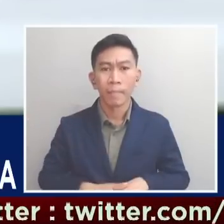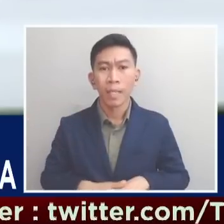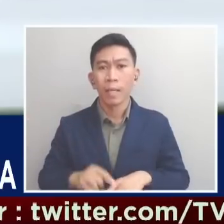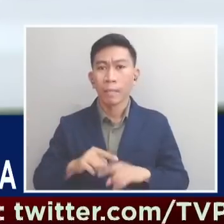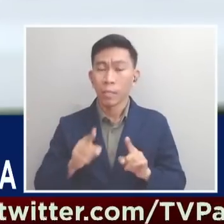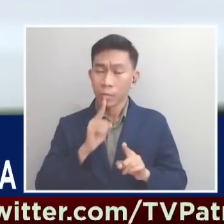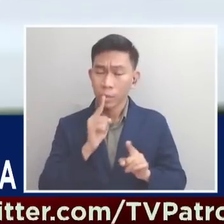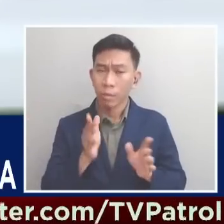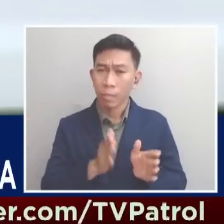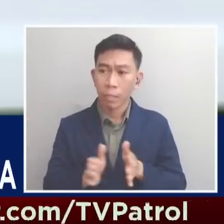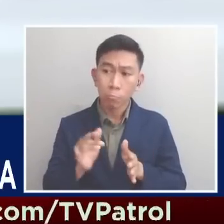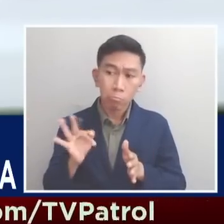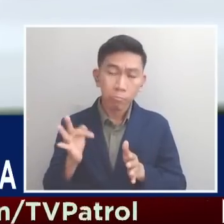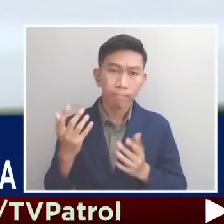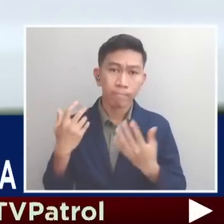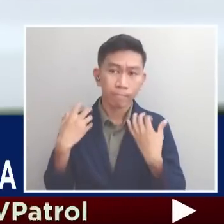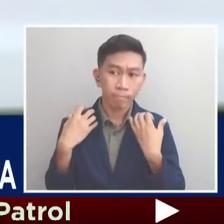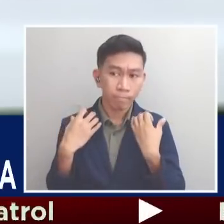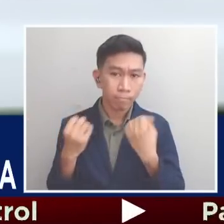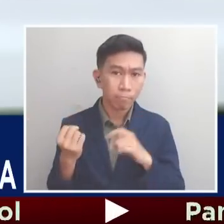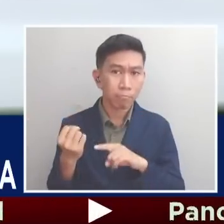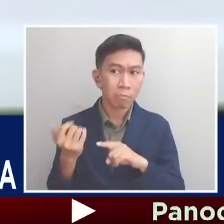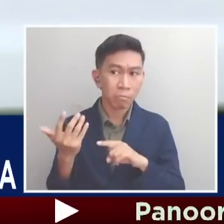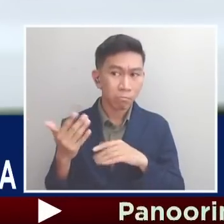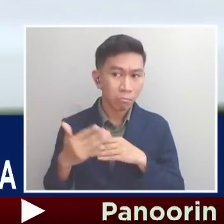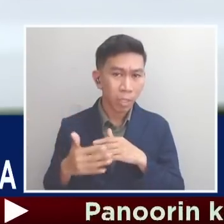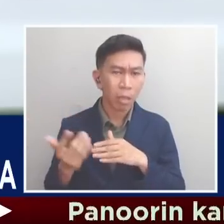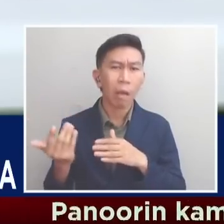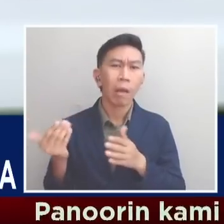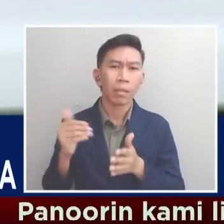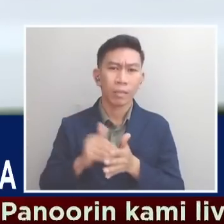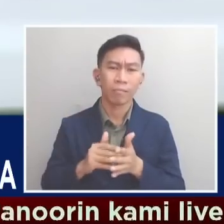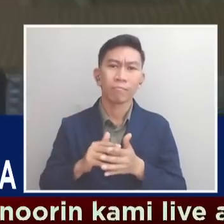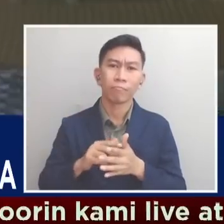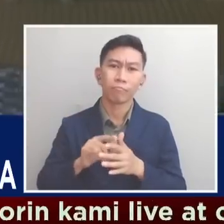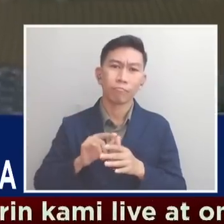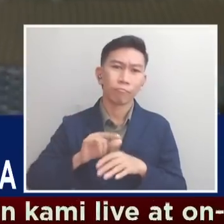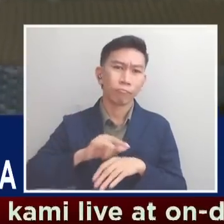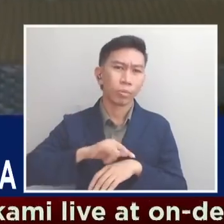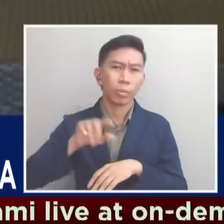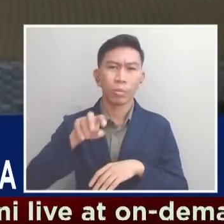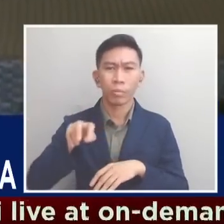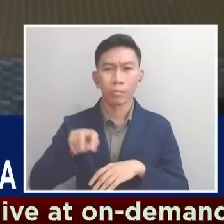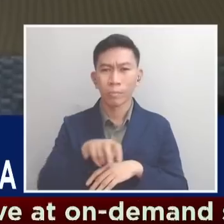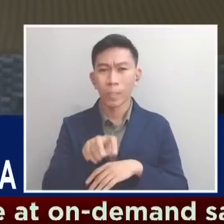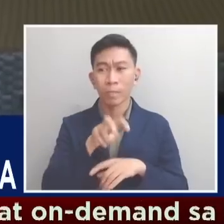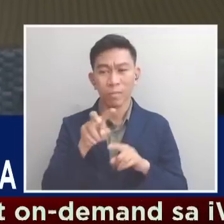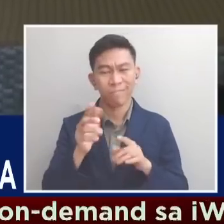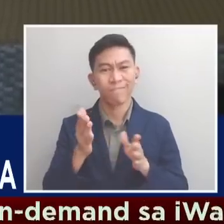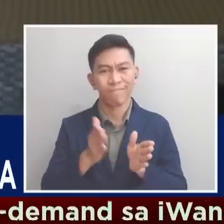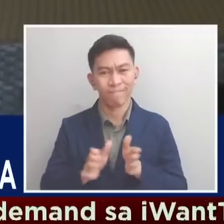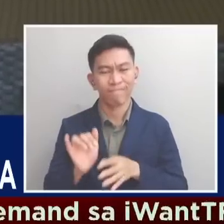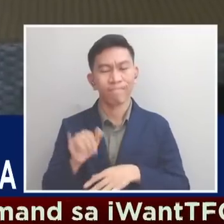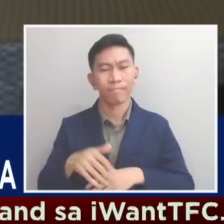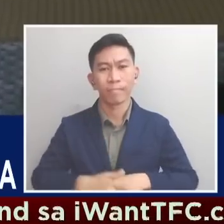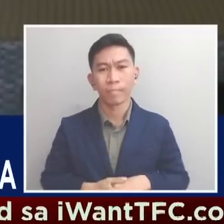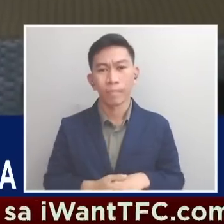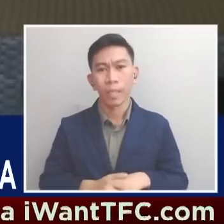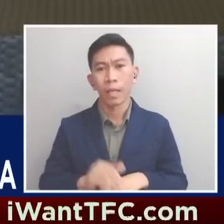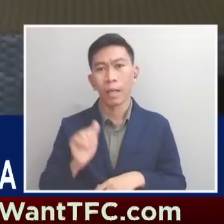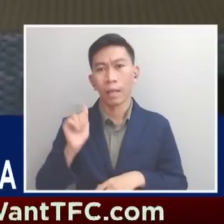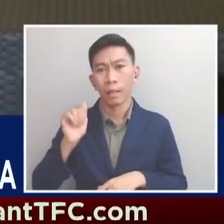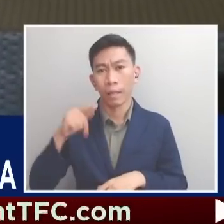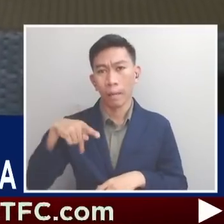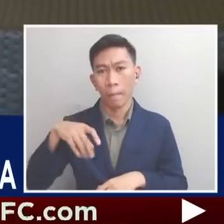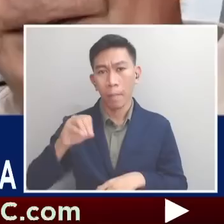we might travel again. That was our plan. Ang apo nilang si Mikey Biazon, inilarawan